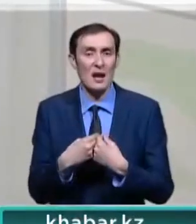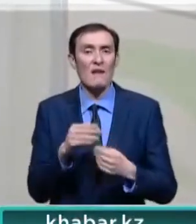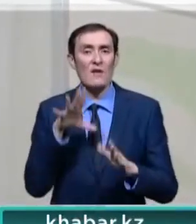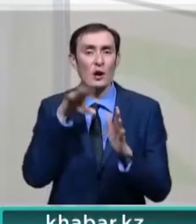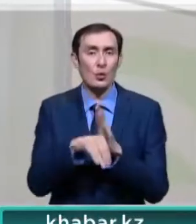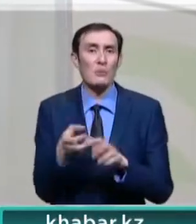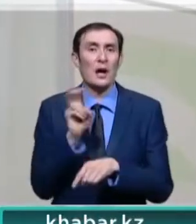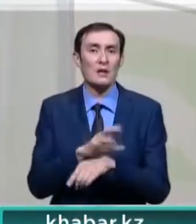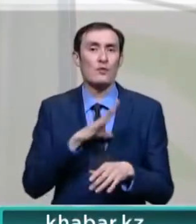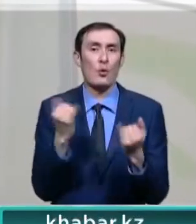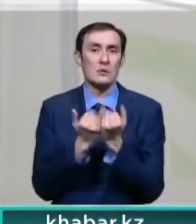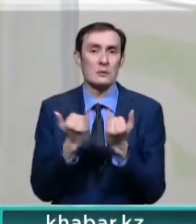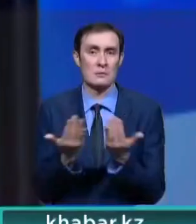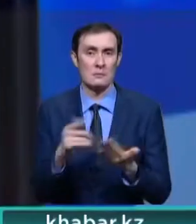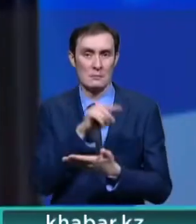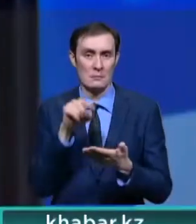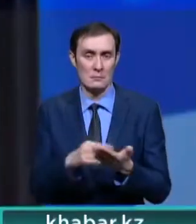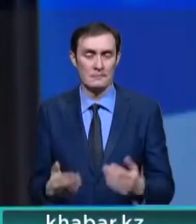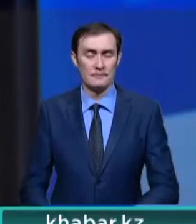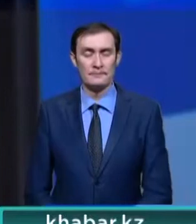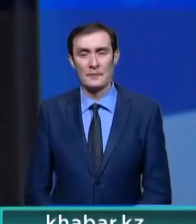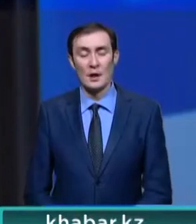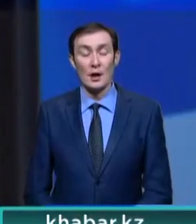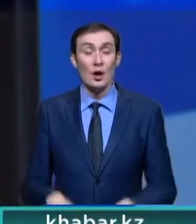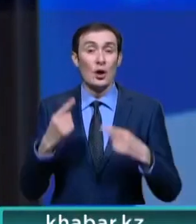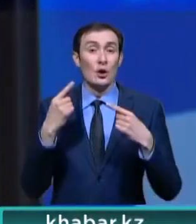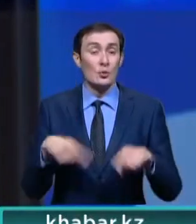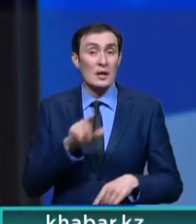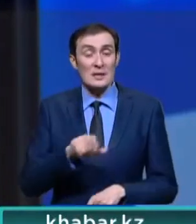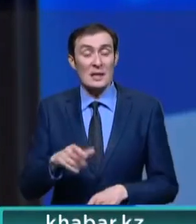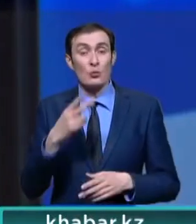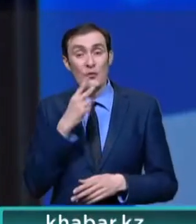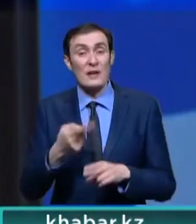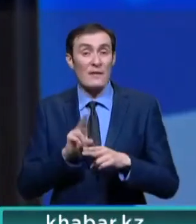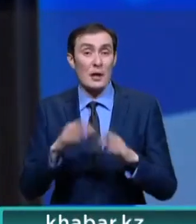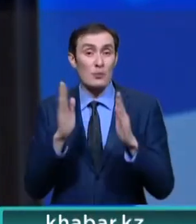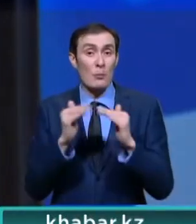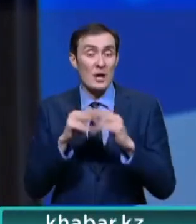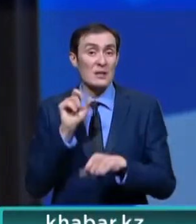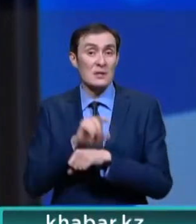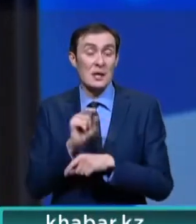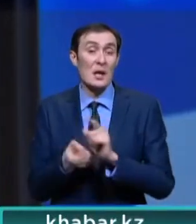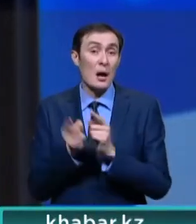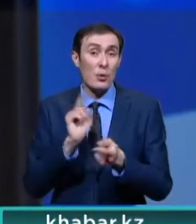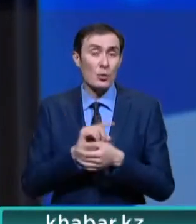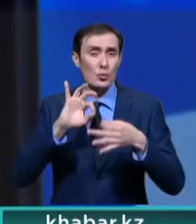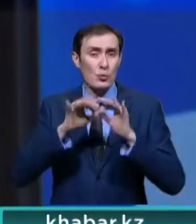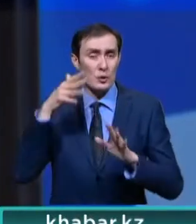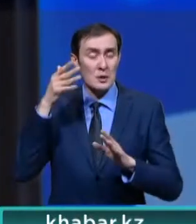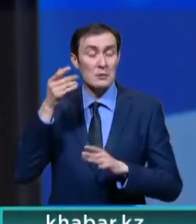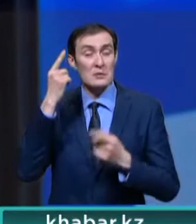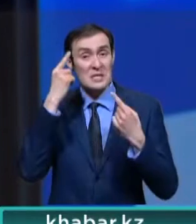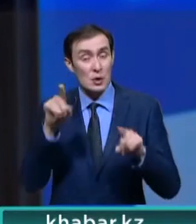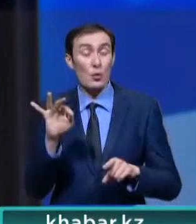которую приходил в гости другие казахстанцы нашли в этом домашнем задании напротив глубокий смысл